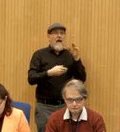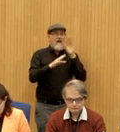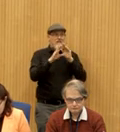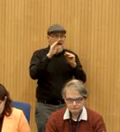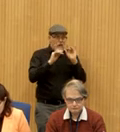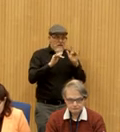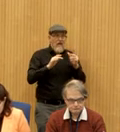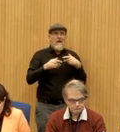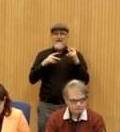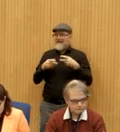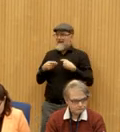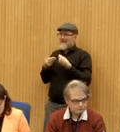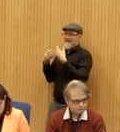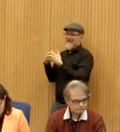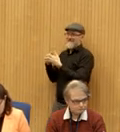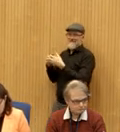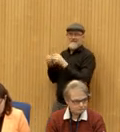Dazu brauche ich